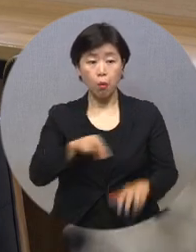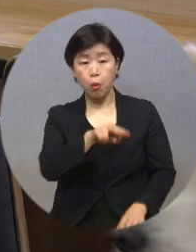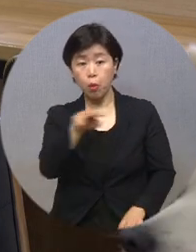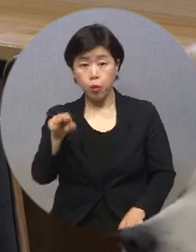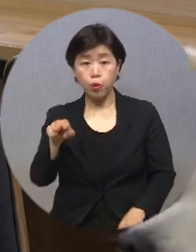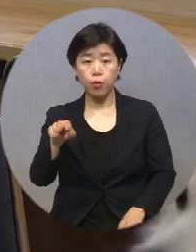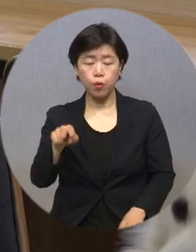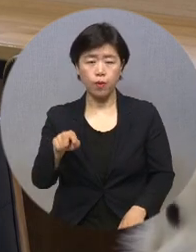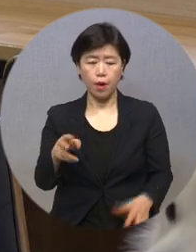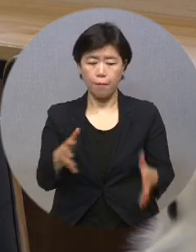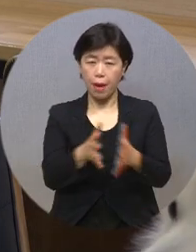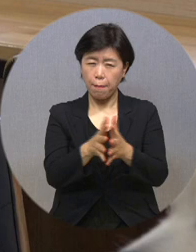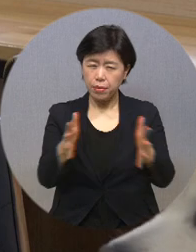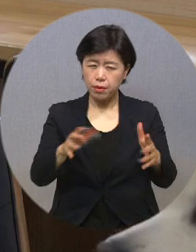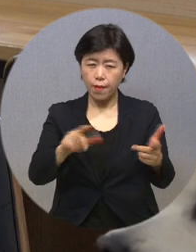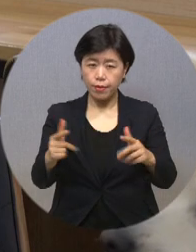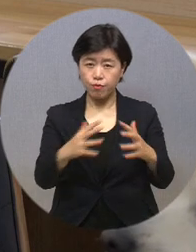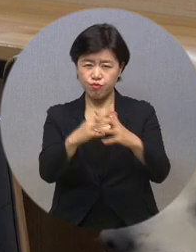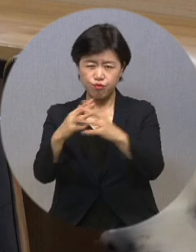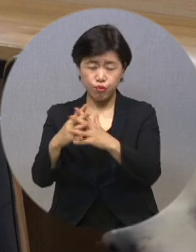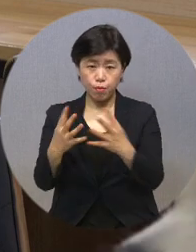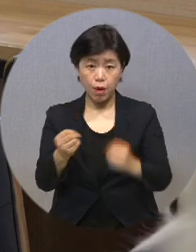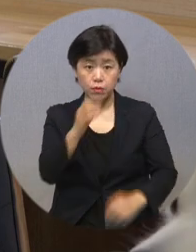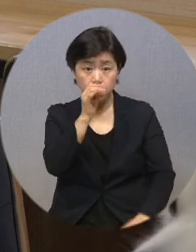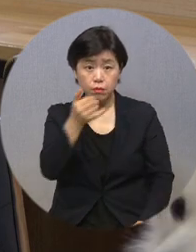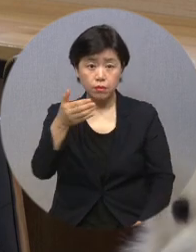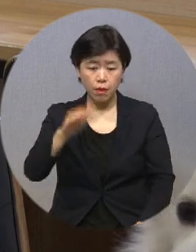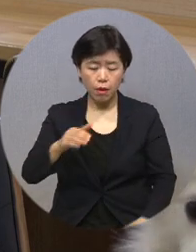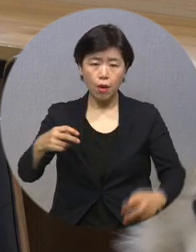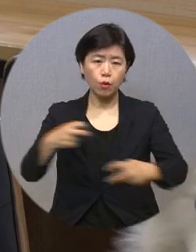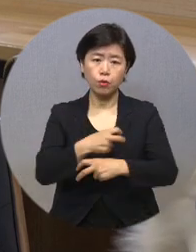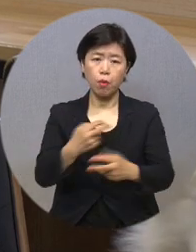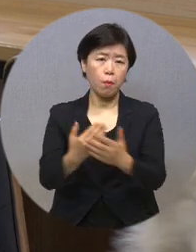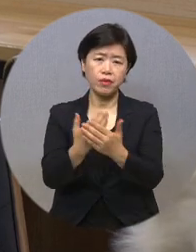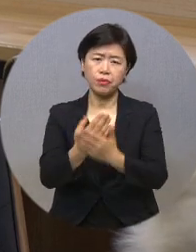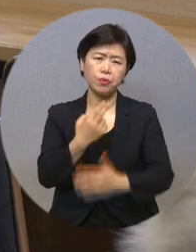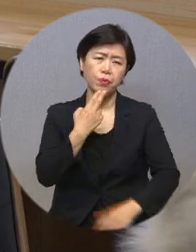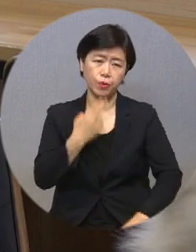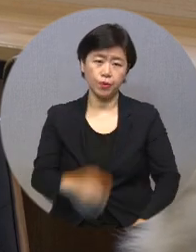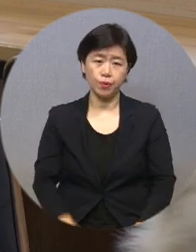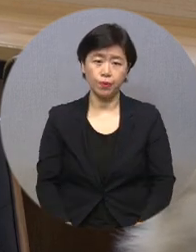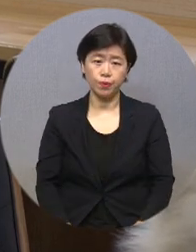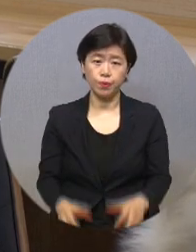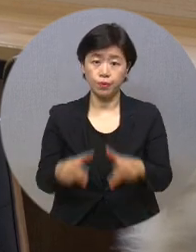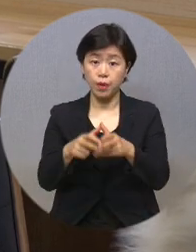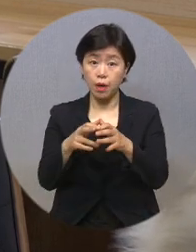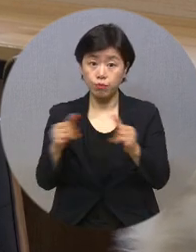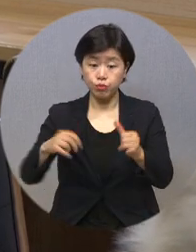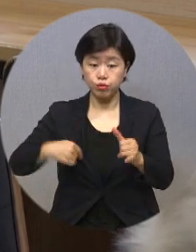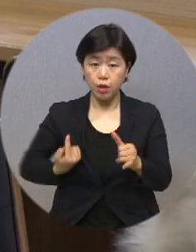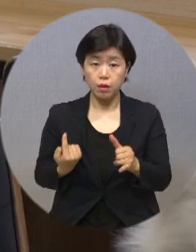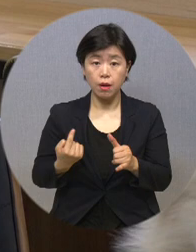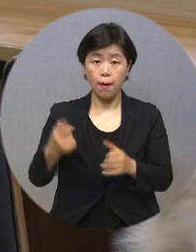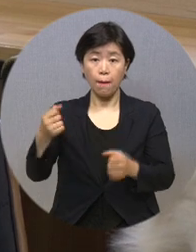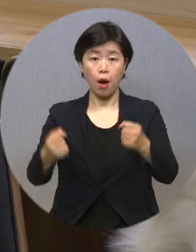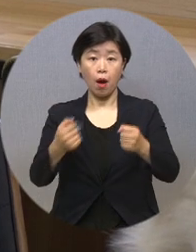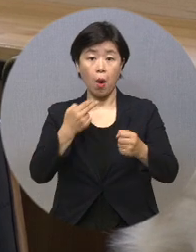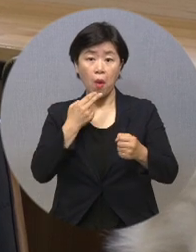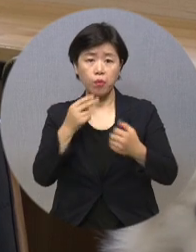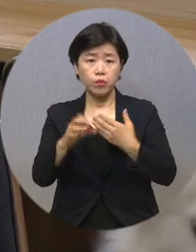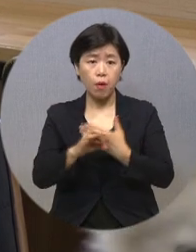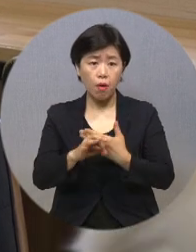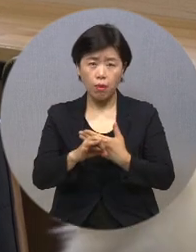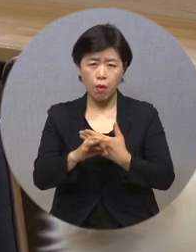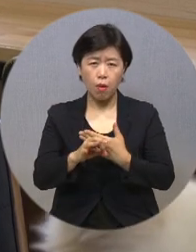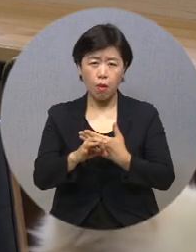생기는데 장애인분들은 전혀 다닐 수 없을 정도로 자가가 없고 교통 다니기에는 너무